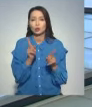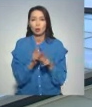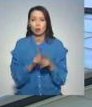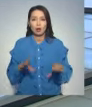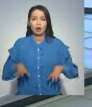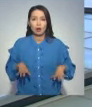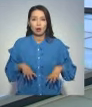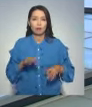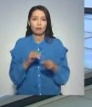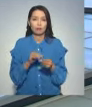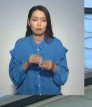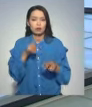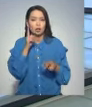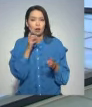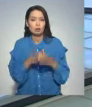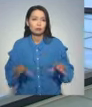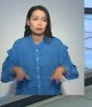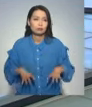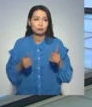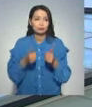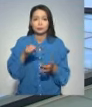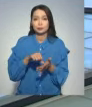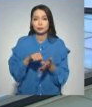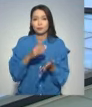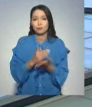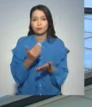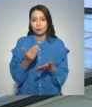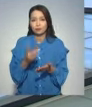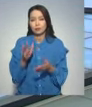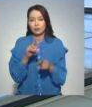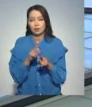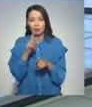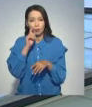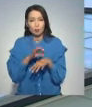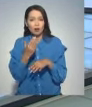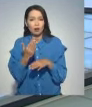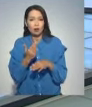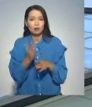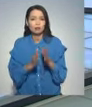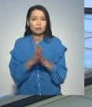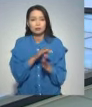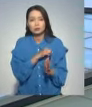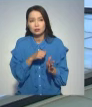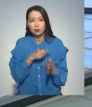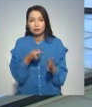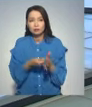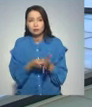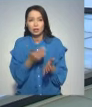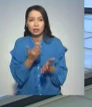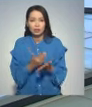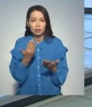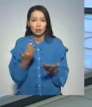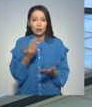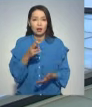көкпаршылармен додаға түсетіні де бар. Үйінің ауласын баққа айналдырып, ондағы жеміс ағаштарында өзі баптайды. Қалдан Шамшиев пен